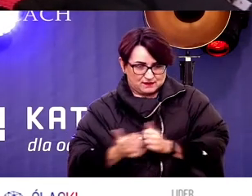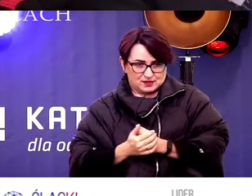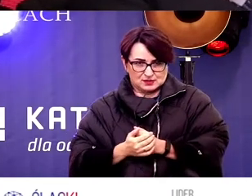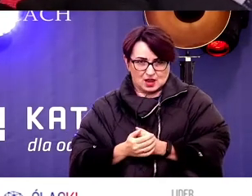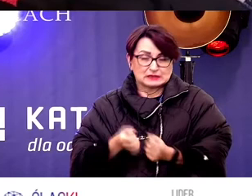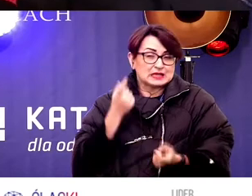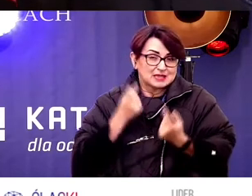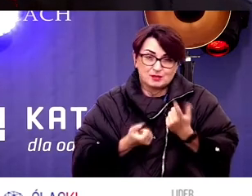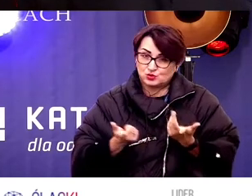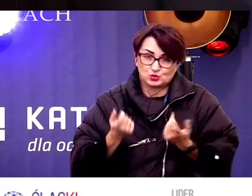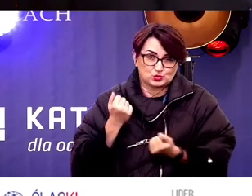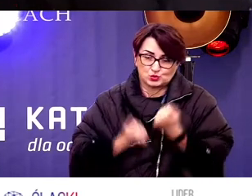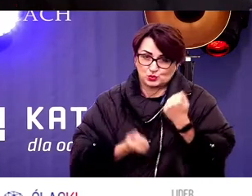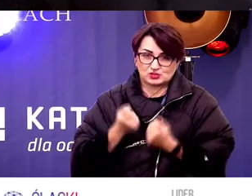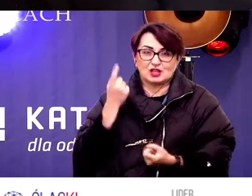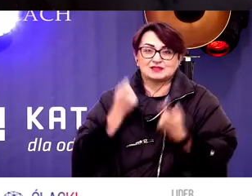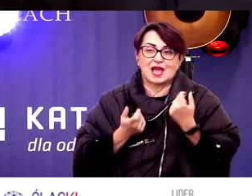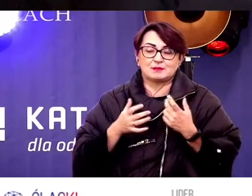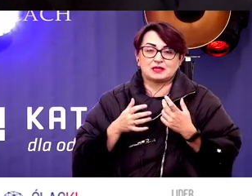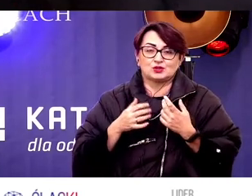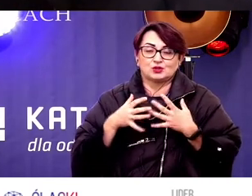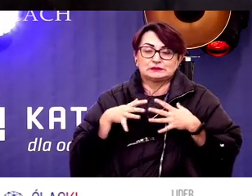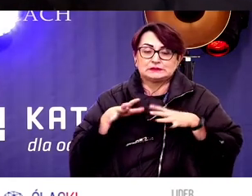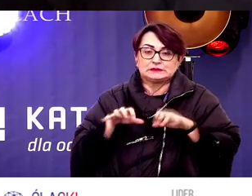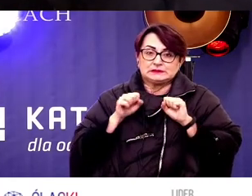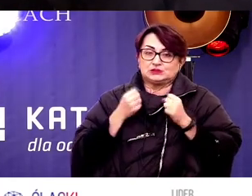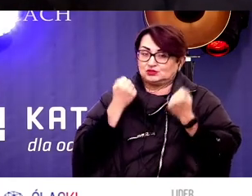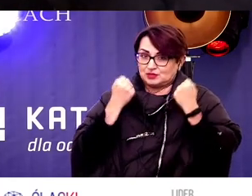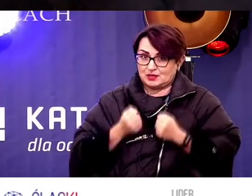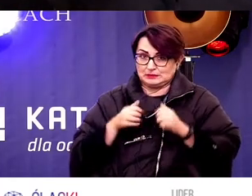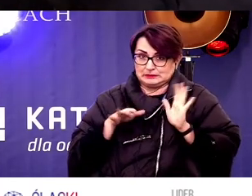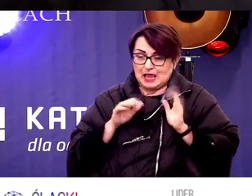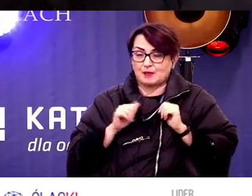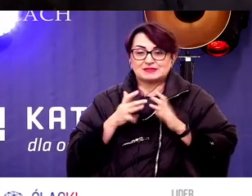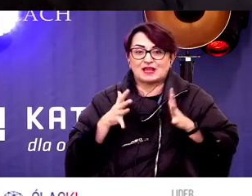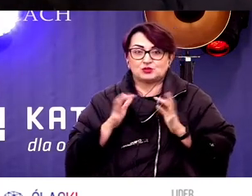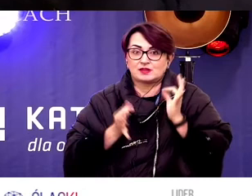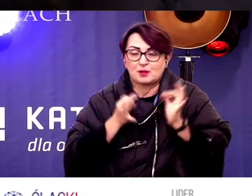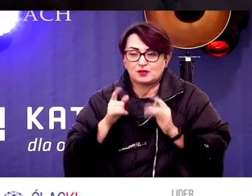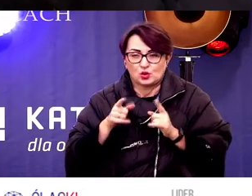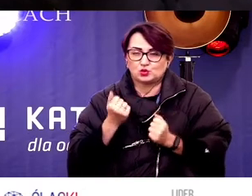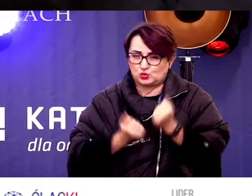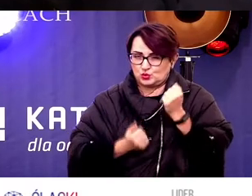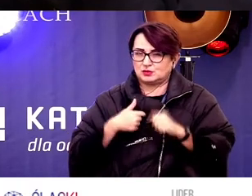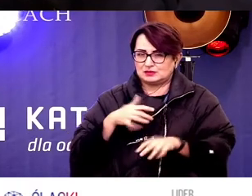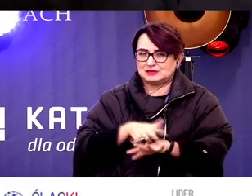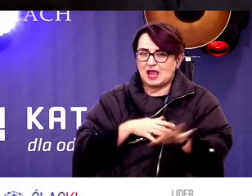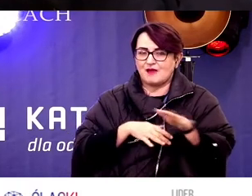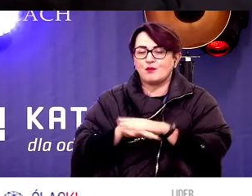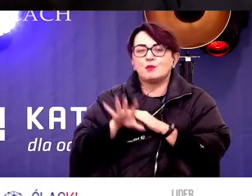jest to bardzo trudne, czasami się trudno powstrzymać, żeby za dużo nie mówić na przykład, co jest trudne w naszym zawodzie,